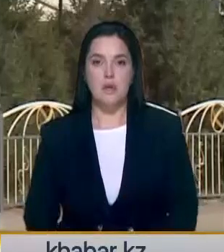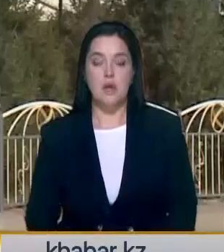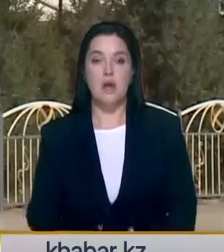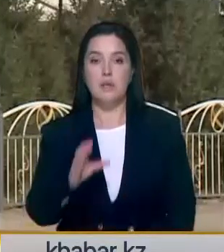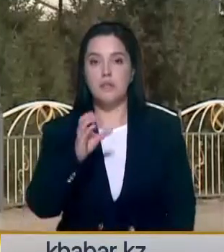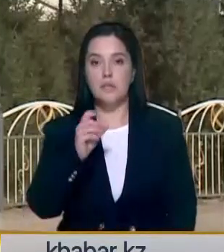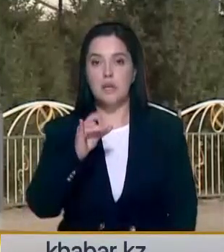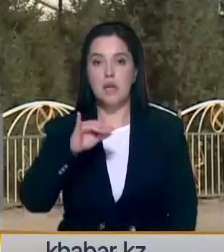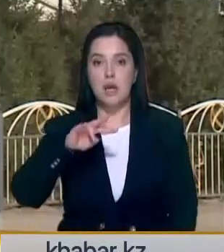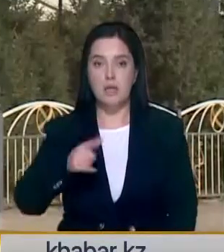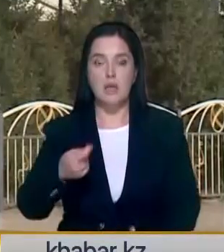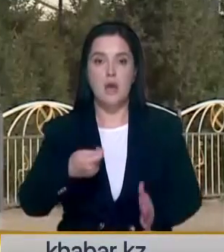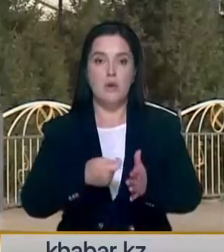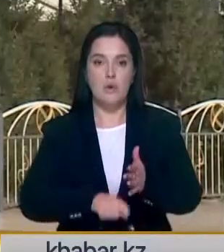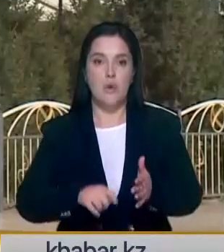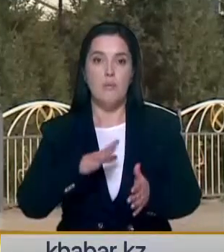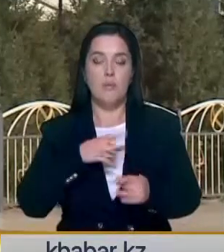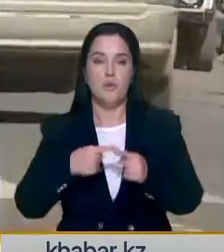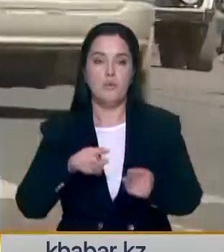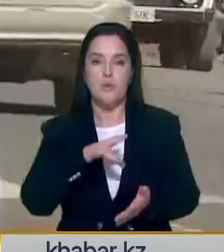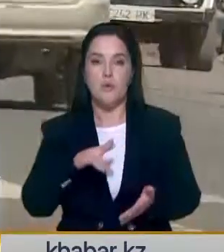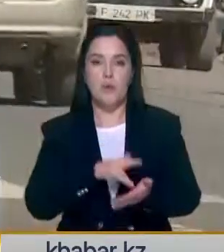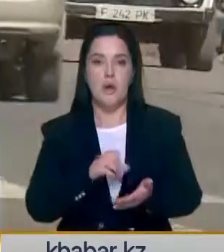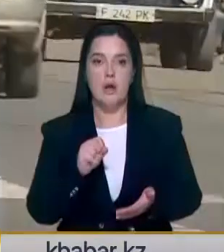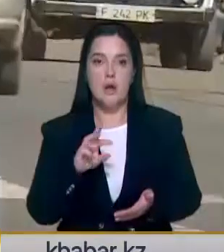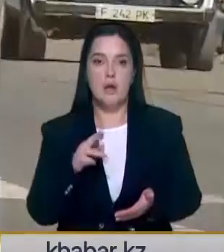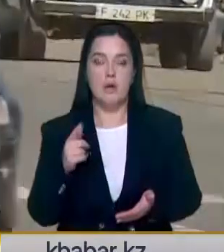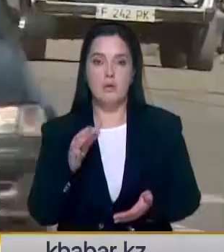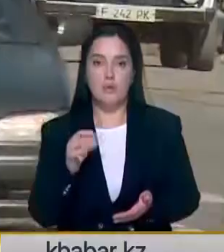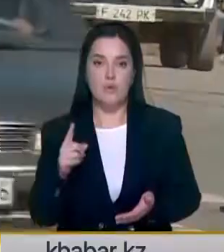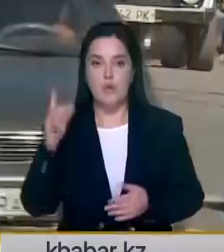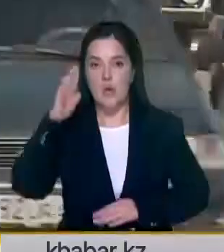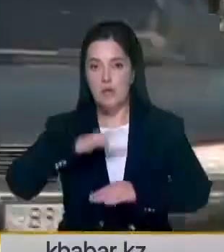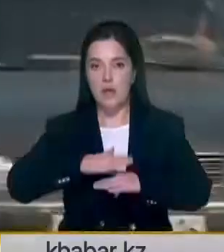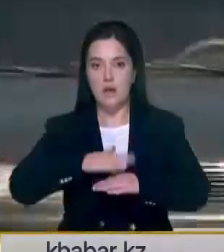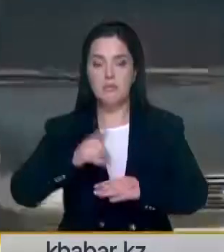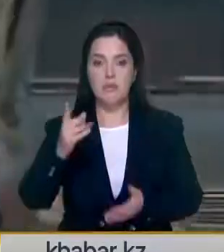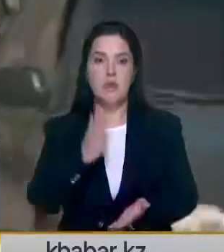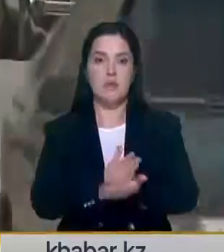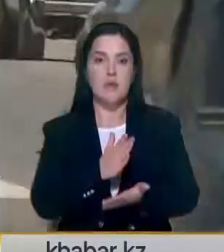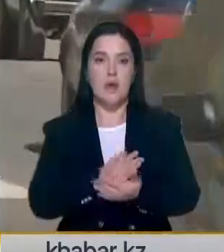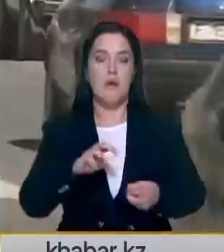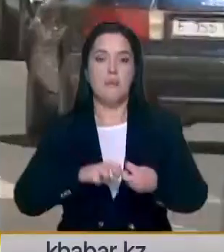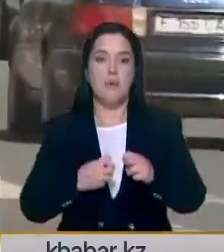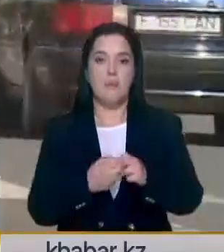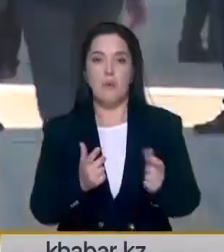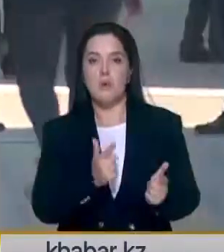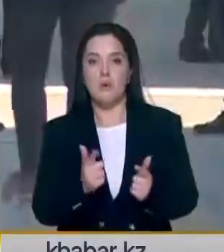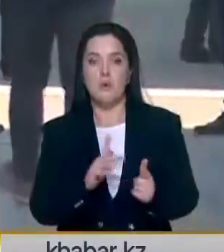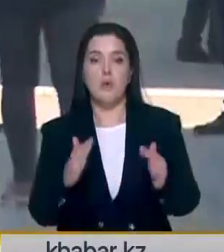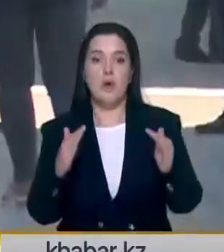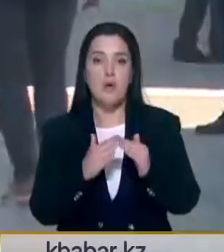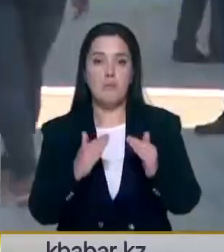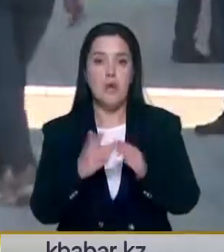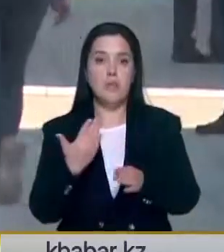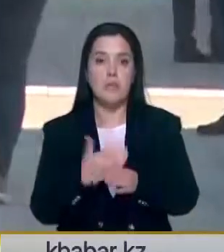вслед за Сарань аварийное отключение тепла произошло в другом городе страны аягозе в местном акимате признают наличие проблем с готовностью домов Однако